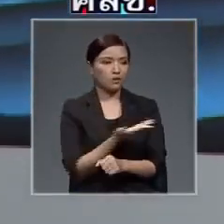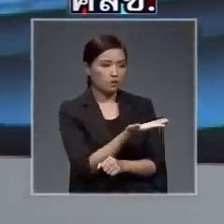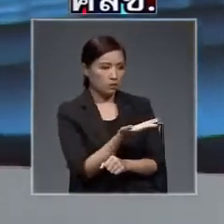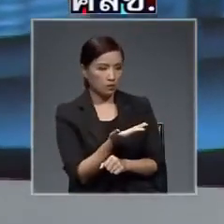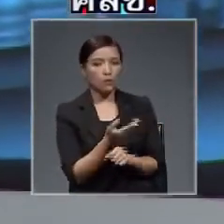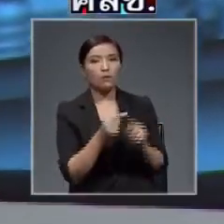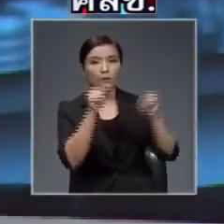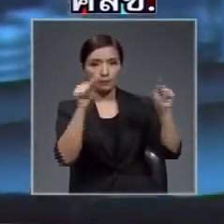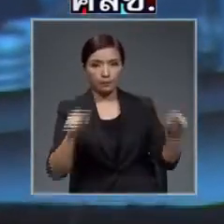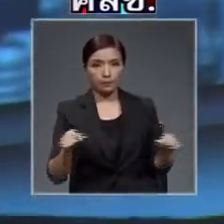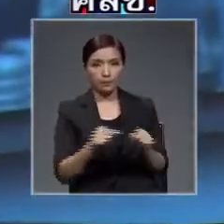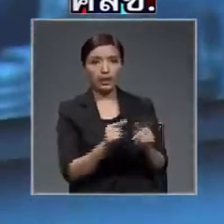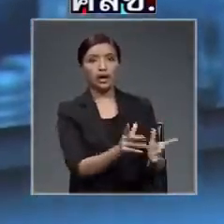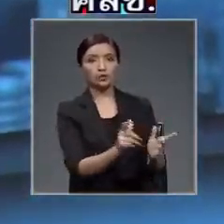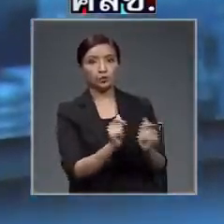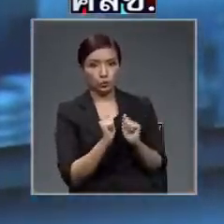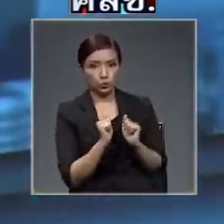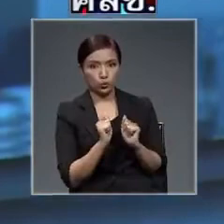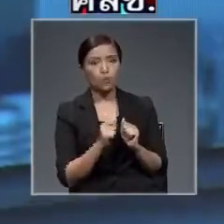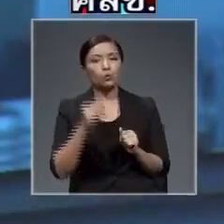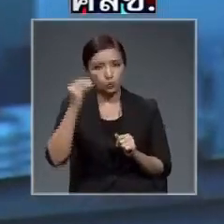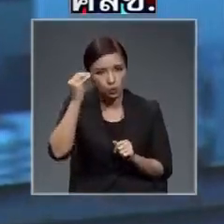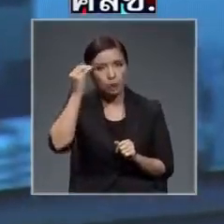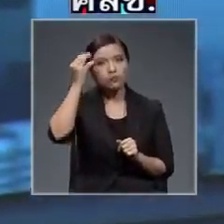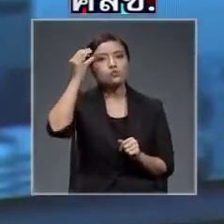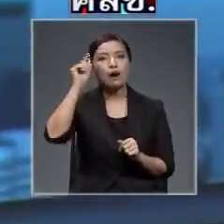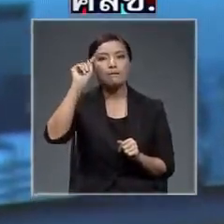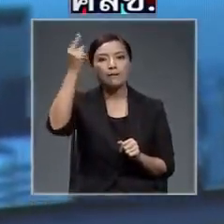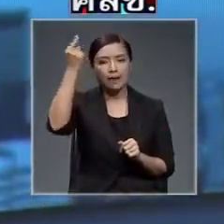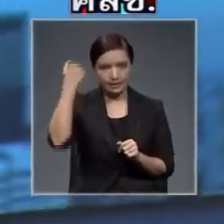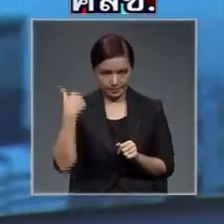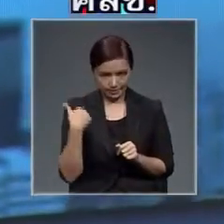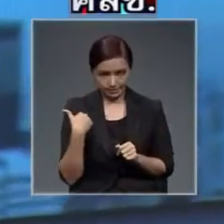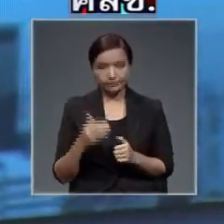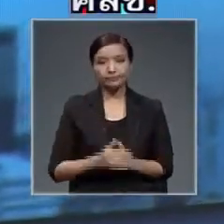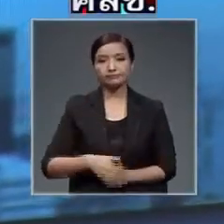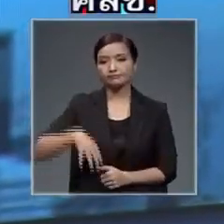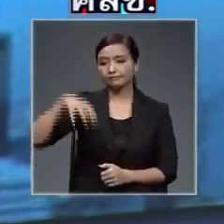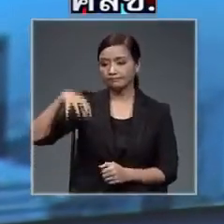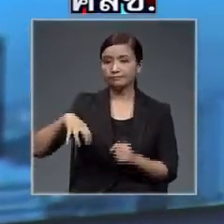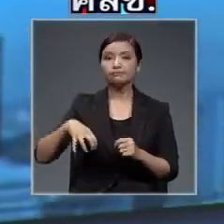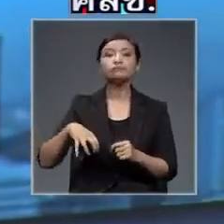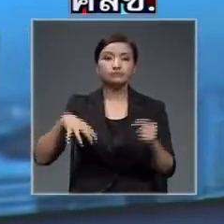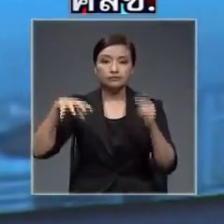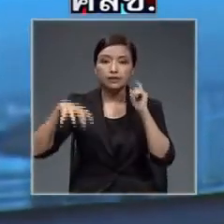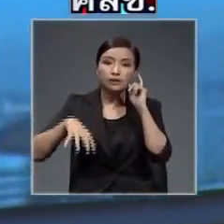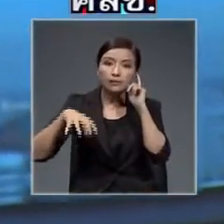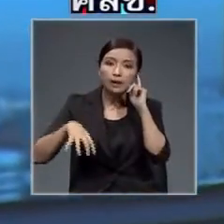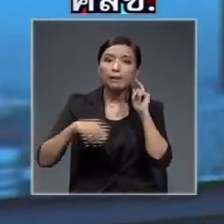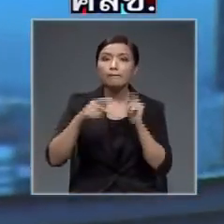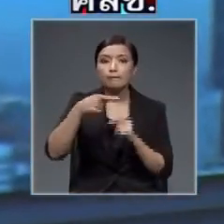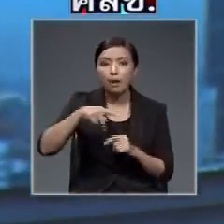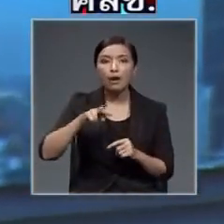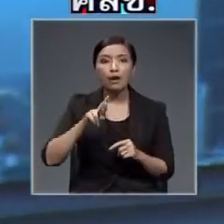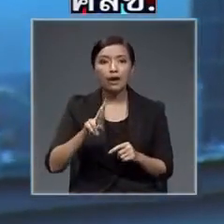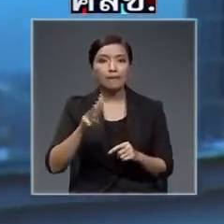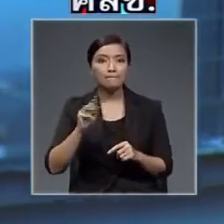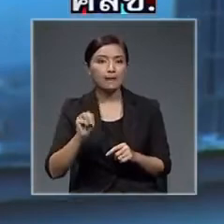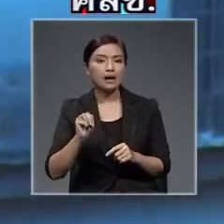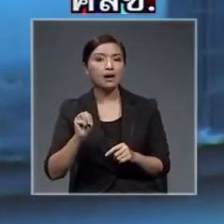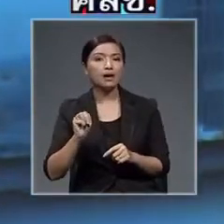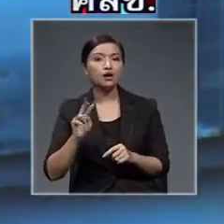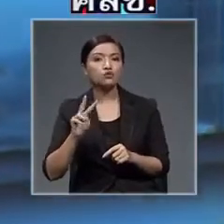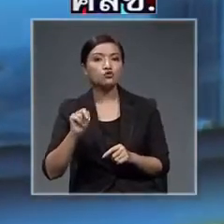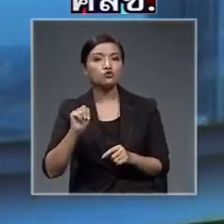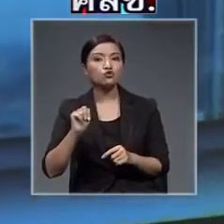เนี่ยก็จะมีความรู้อะไรใหม่นะคะทางสำนักงานประมาณูเพื่อสันติก็จะได้ให้กับ